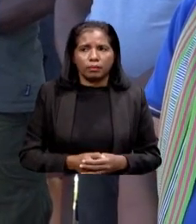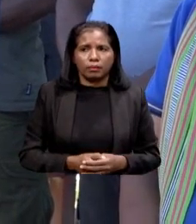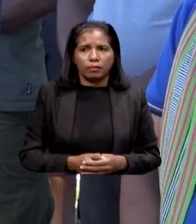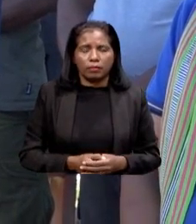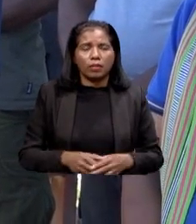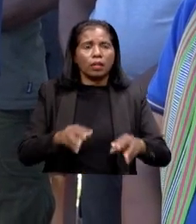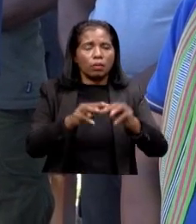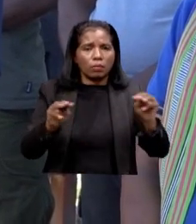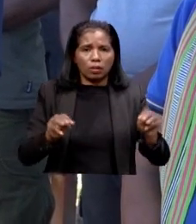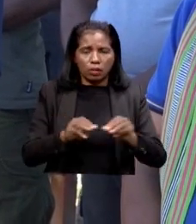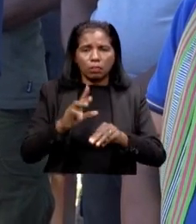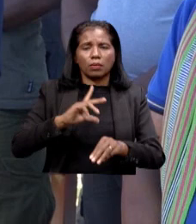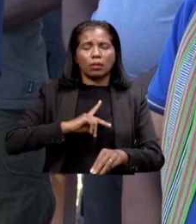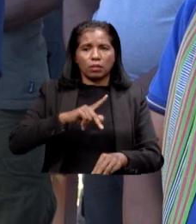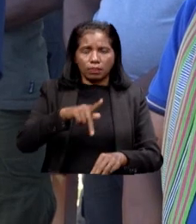Munisipul oteng.